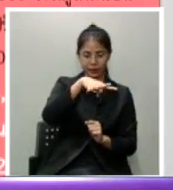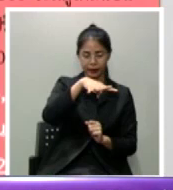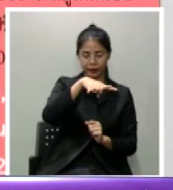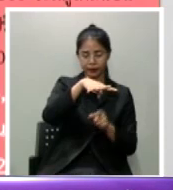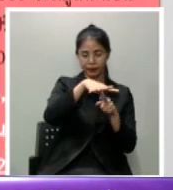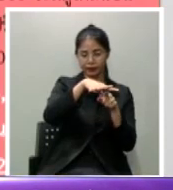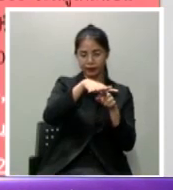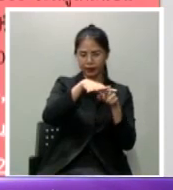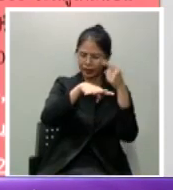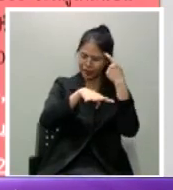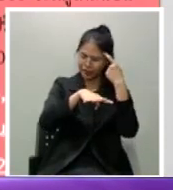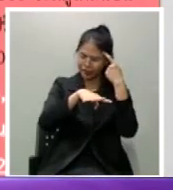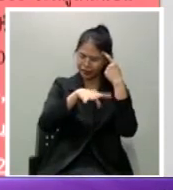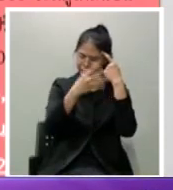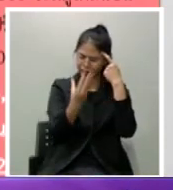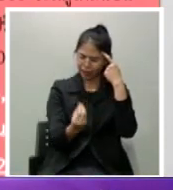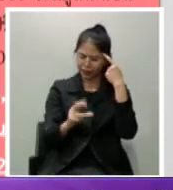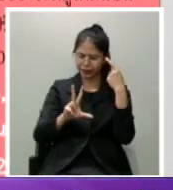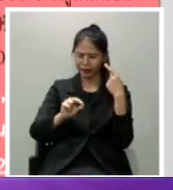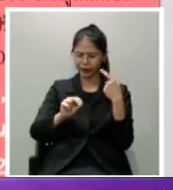ยท่านลองคิด 30% สิครับ